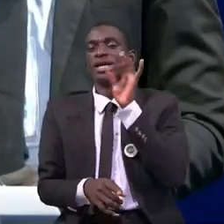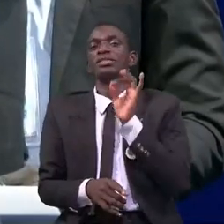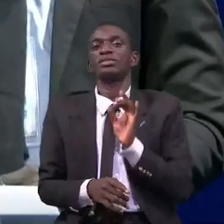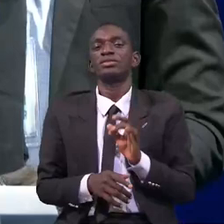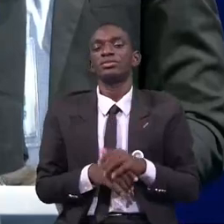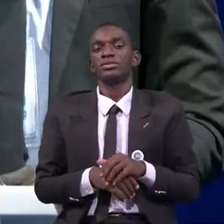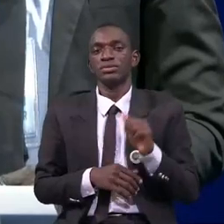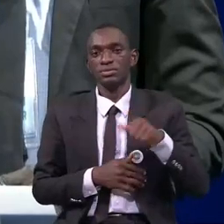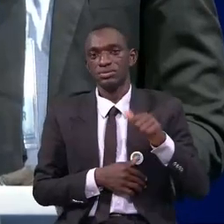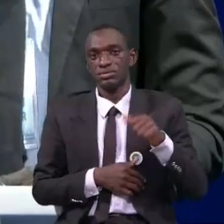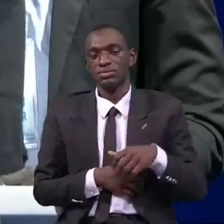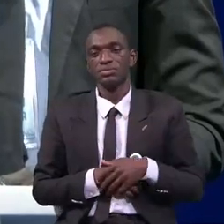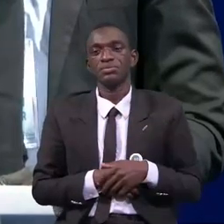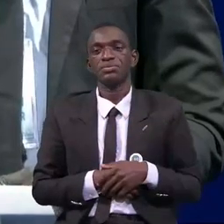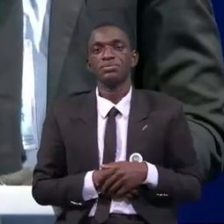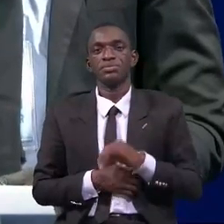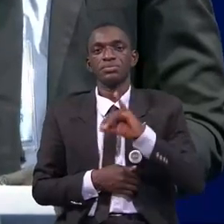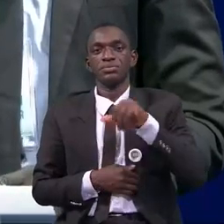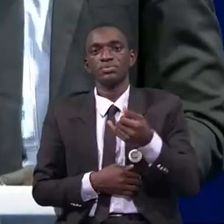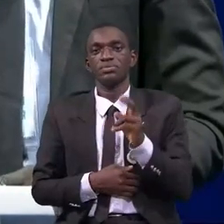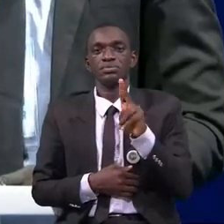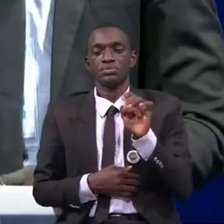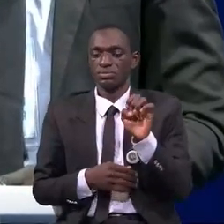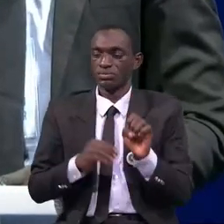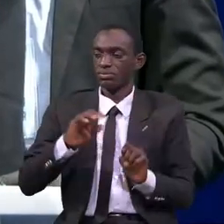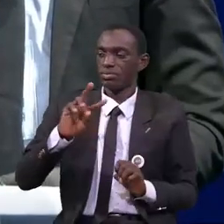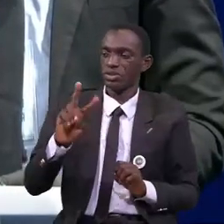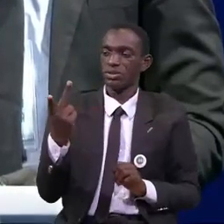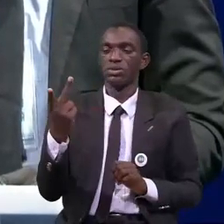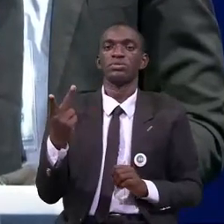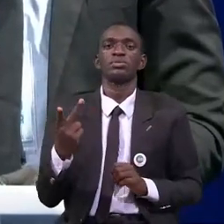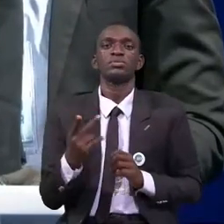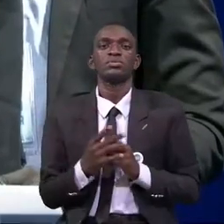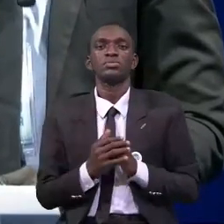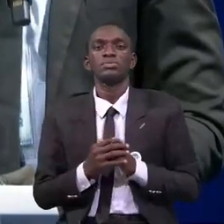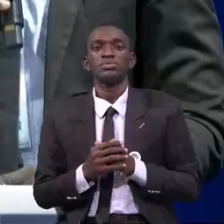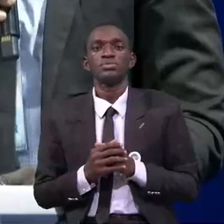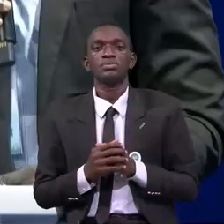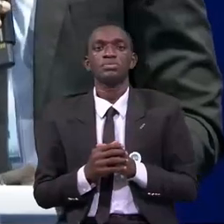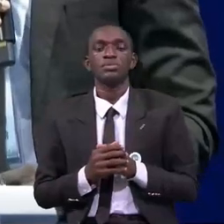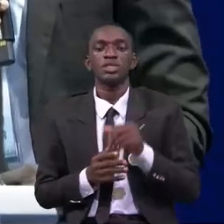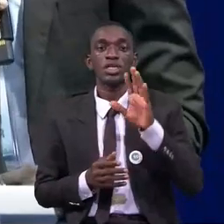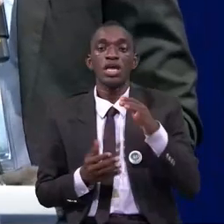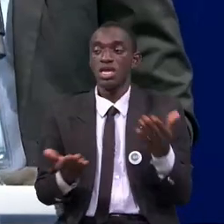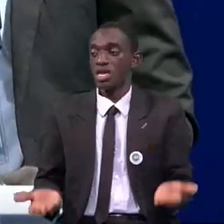partout dans le monde pas seulement dans pays mais partout que ce programme TI